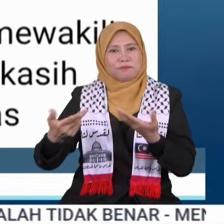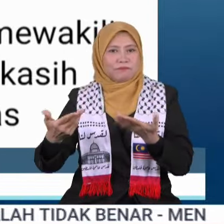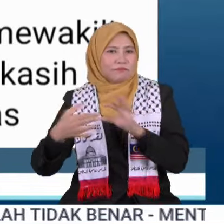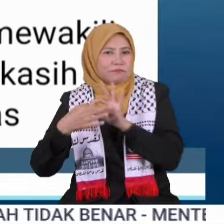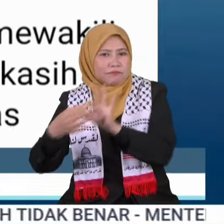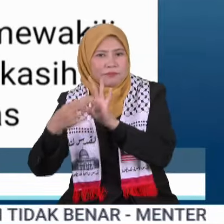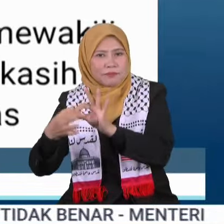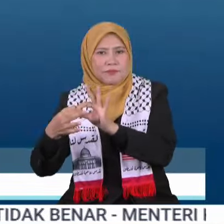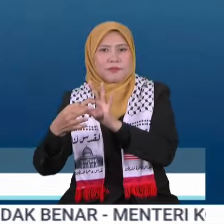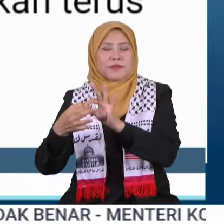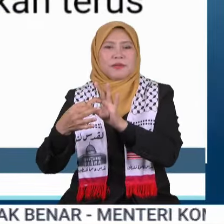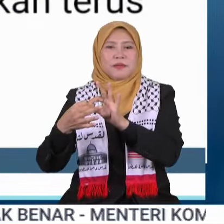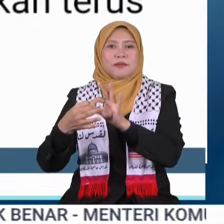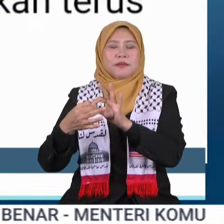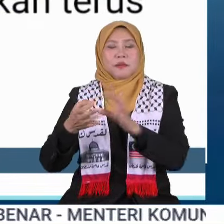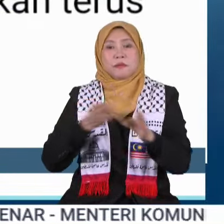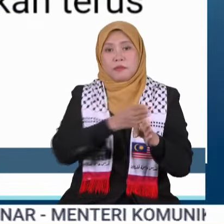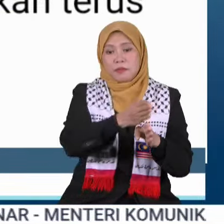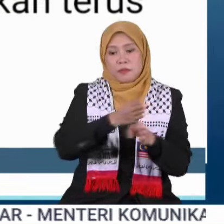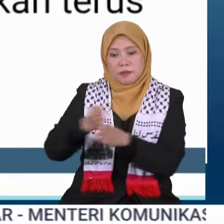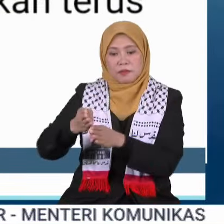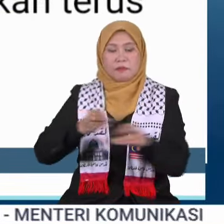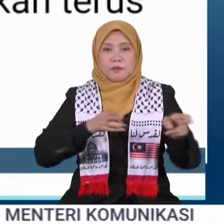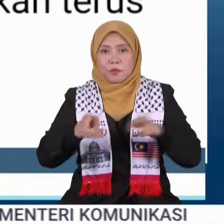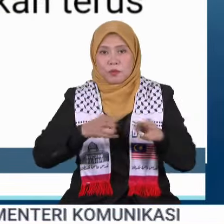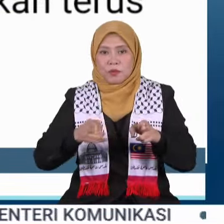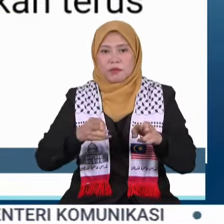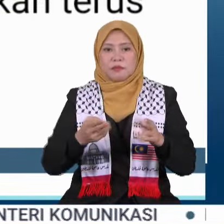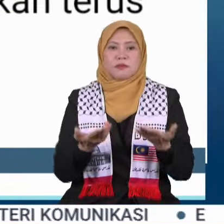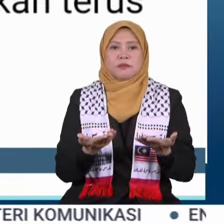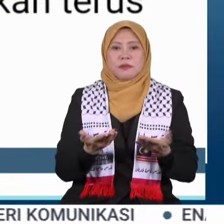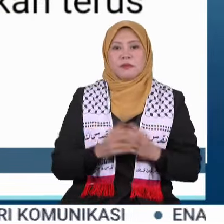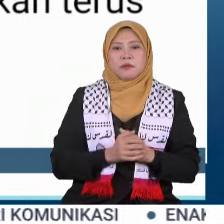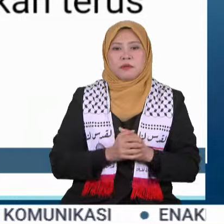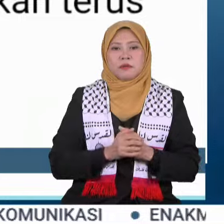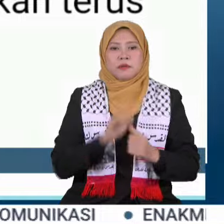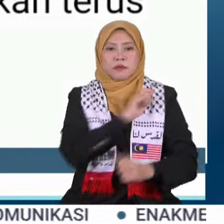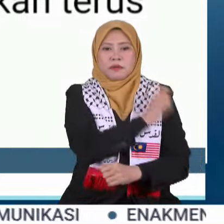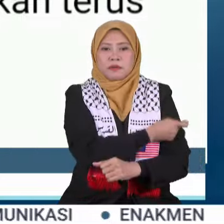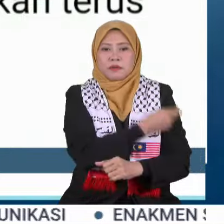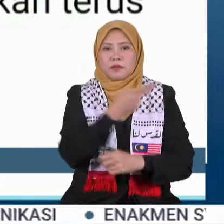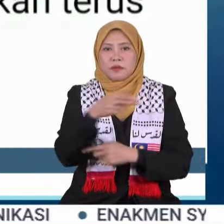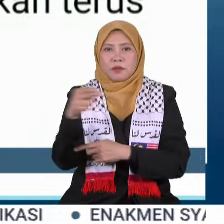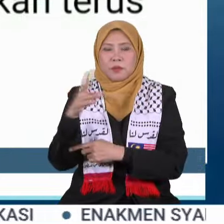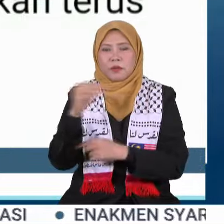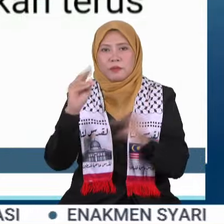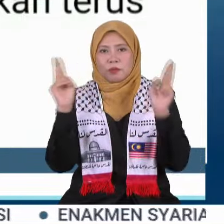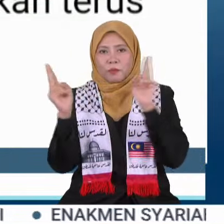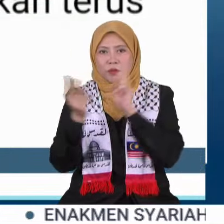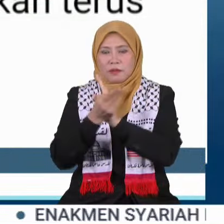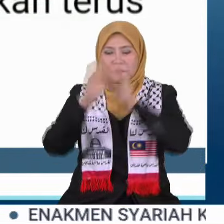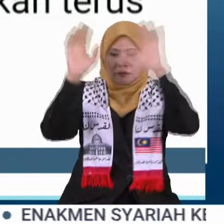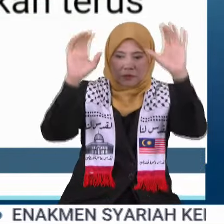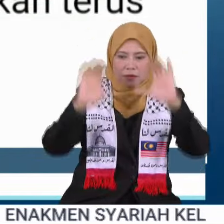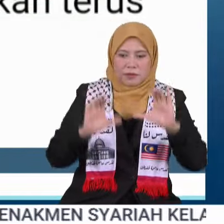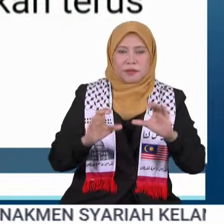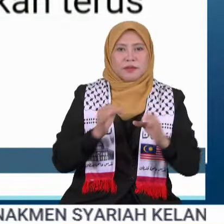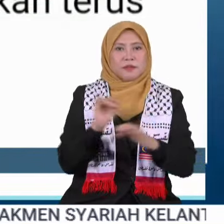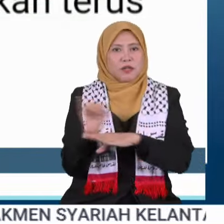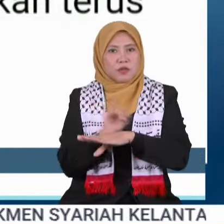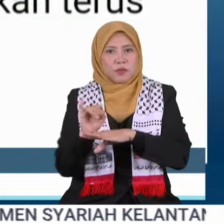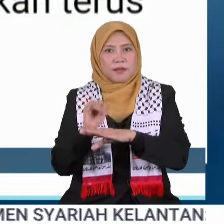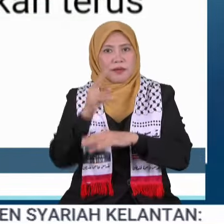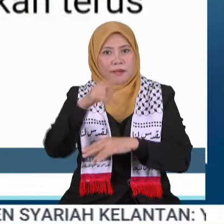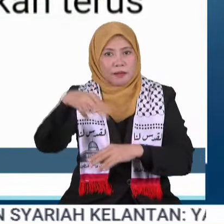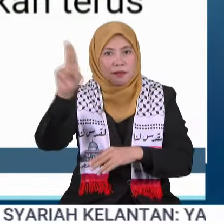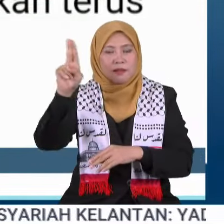dua Hala khususnya dalam bidang pengurusan hutan sektor tenaga hijau perubahan iklim industri halal